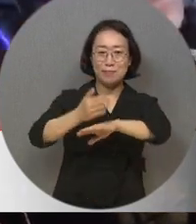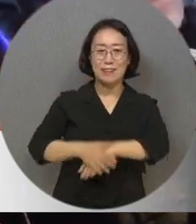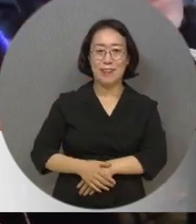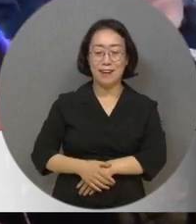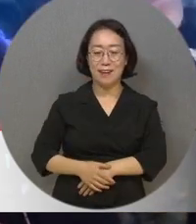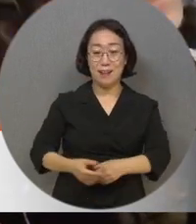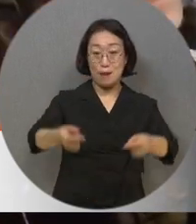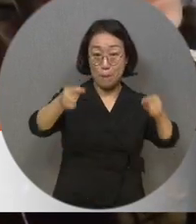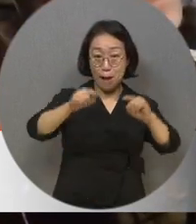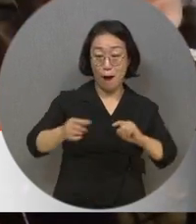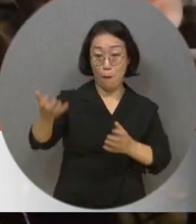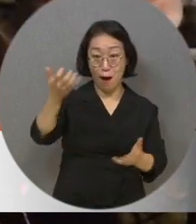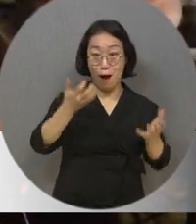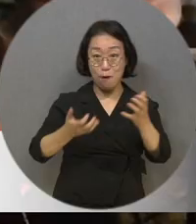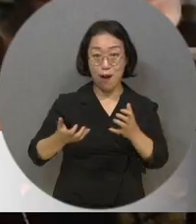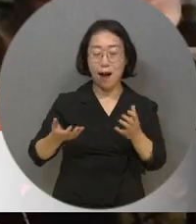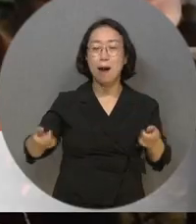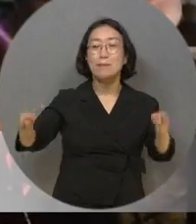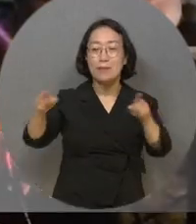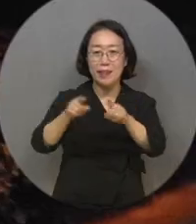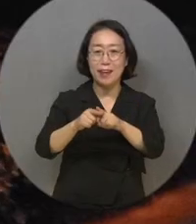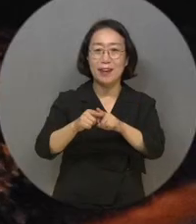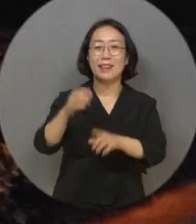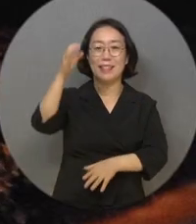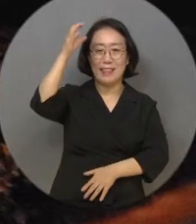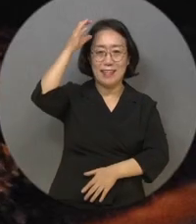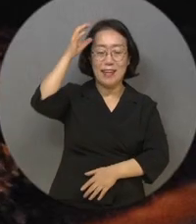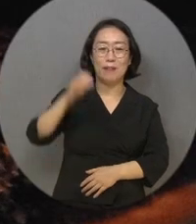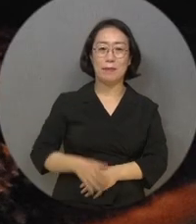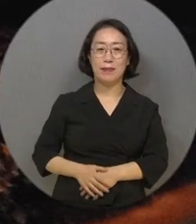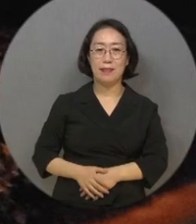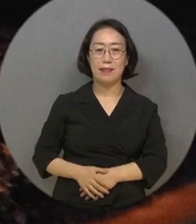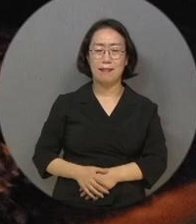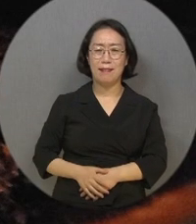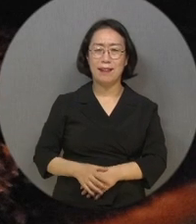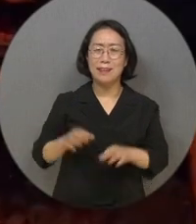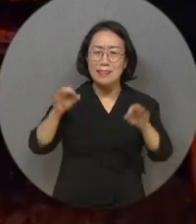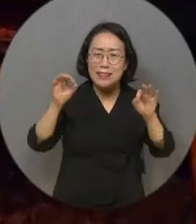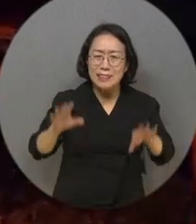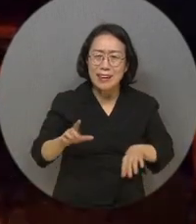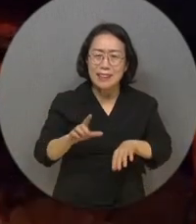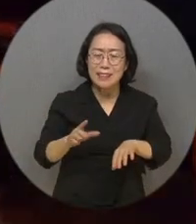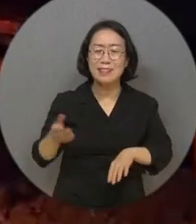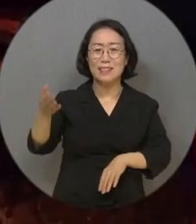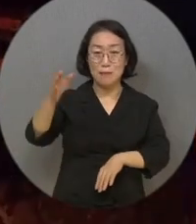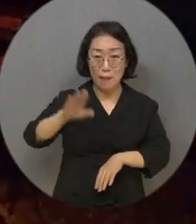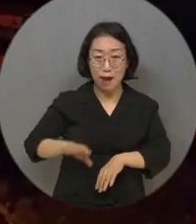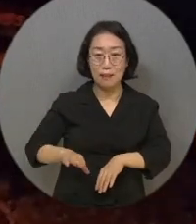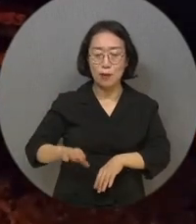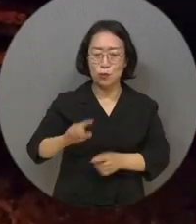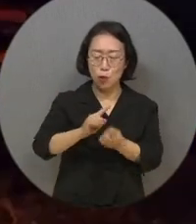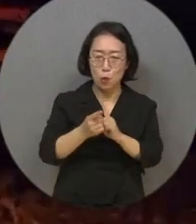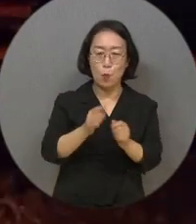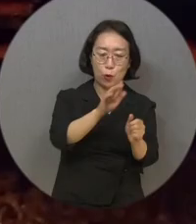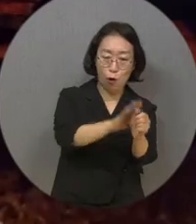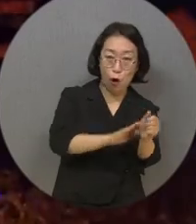사람 인천에서 함께 할 수 있기를 바라봅니다. 1박의 짧은 시간이었지만 서로에게 큰